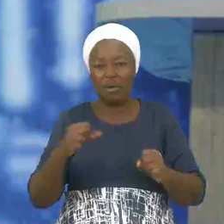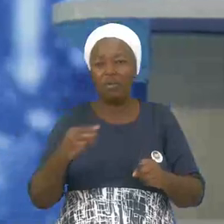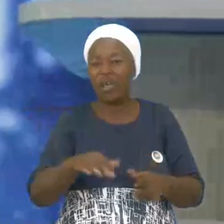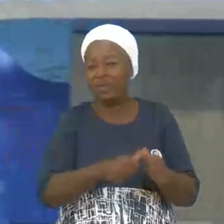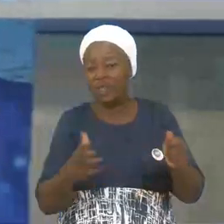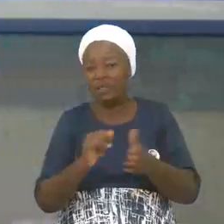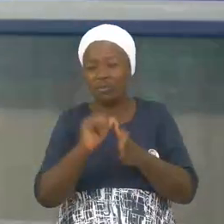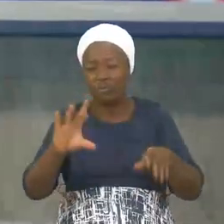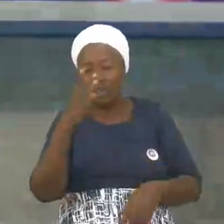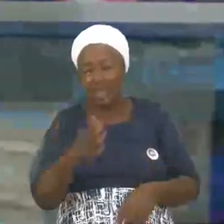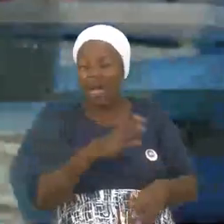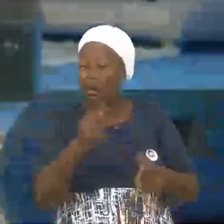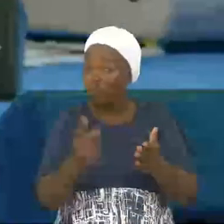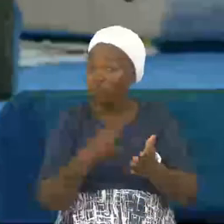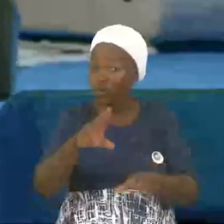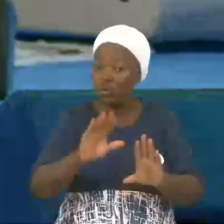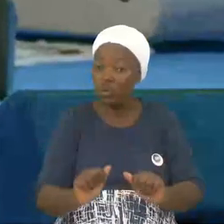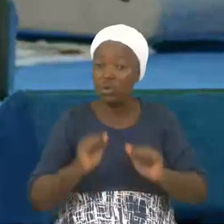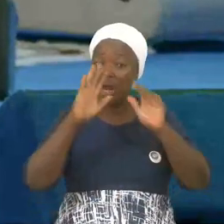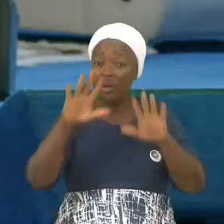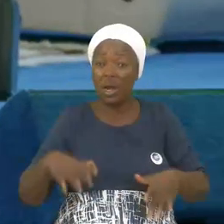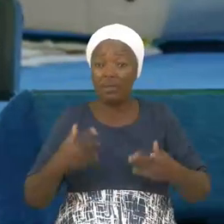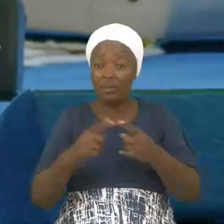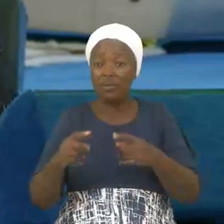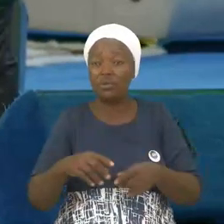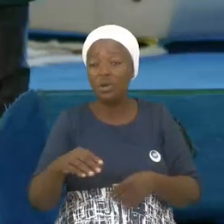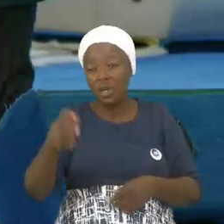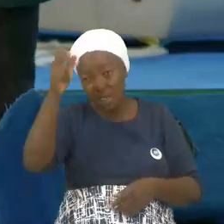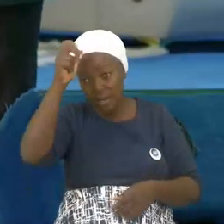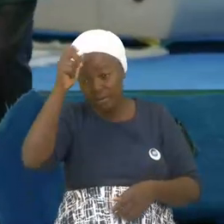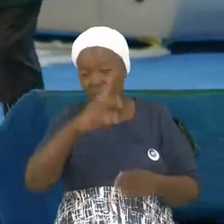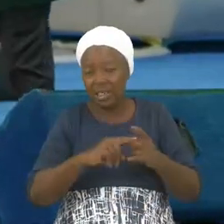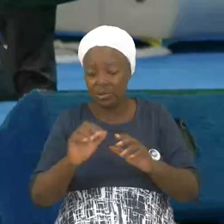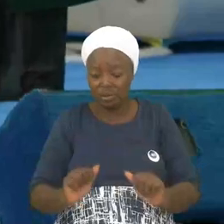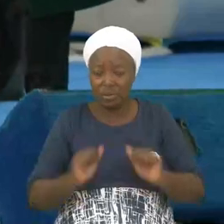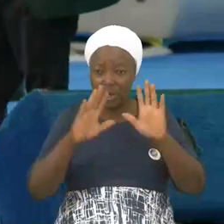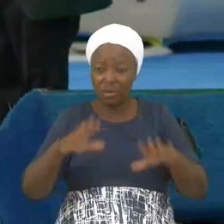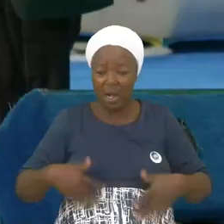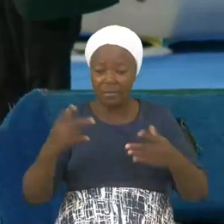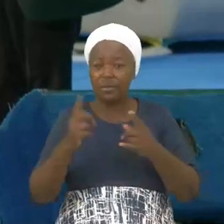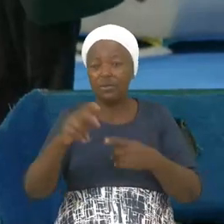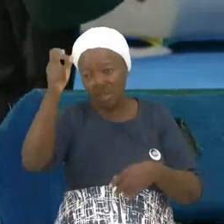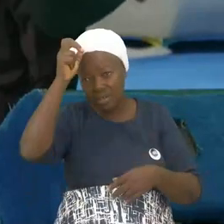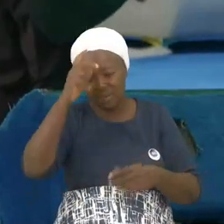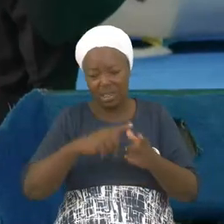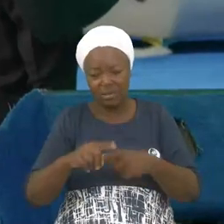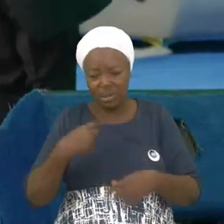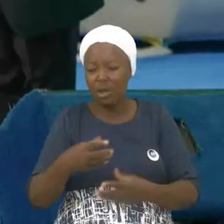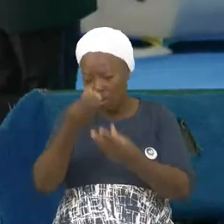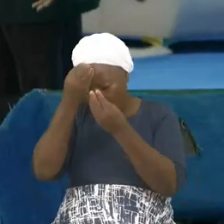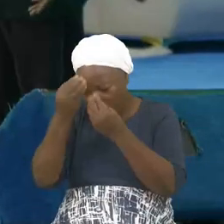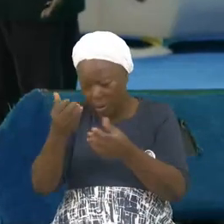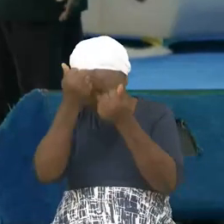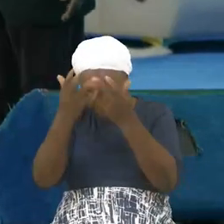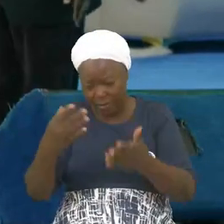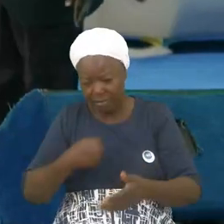prince de la puissance de tout ce que vous voyez là-bas. Et une fois que tu te livres à lui, et tu lui livres